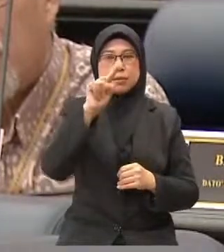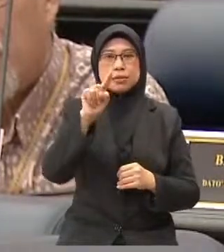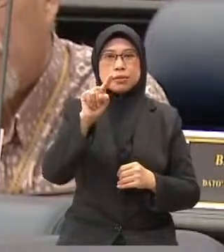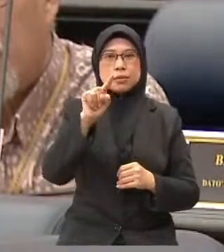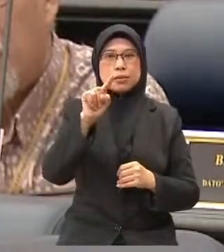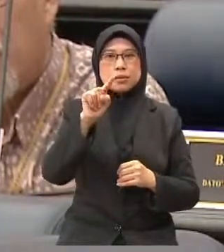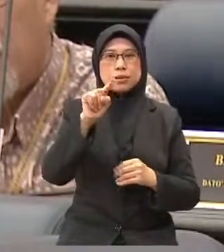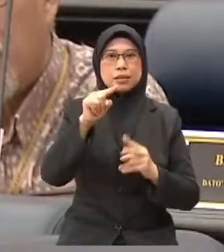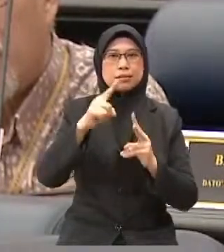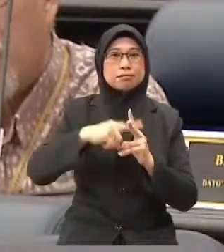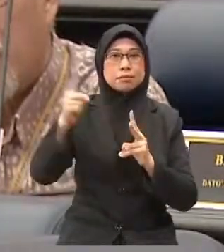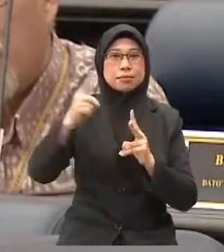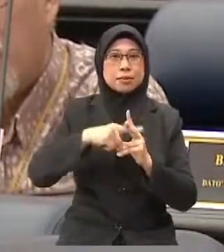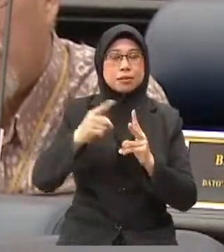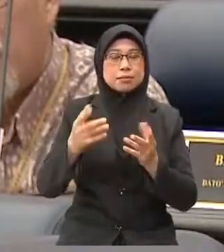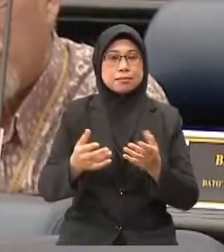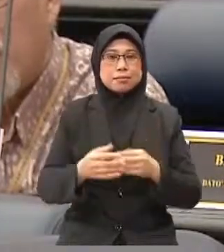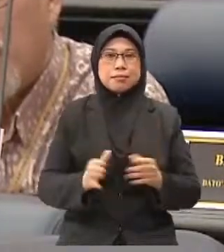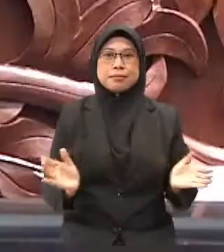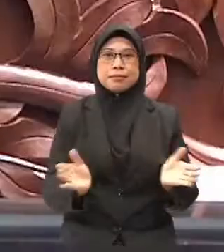to kita terima